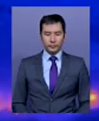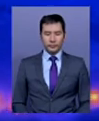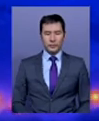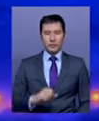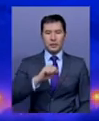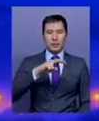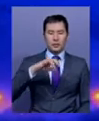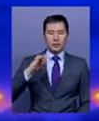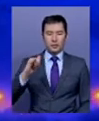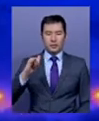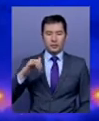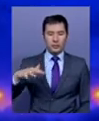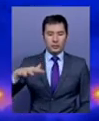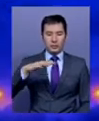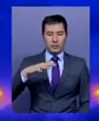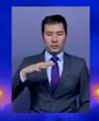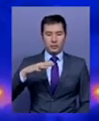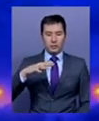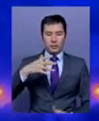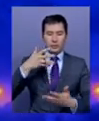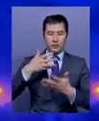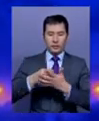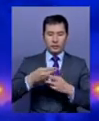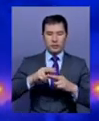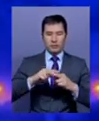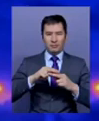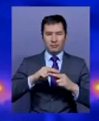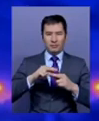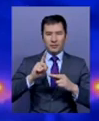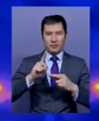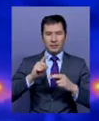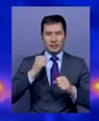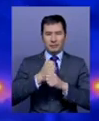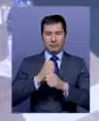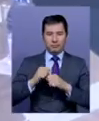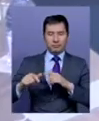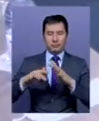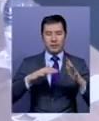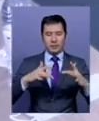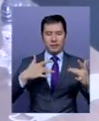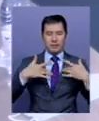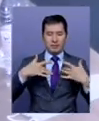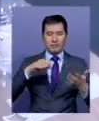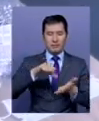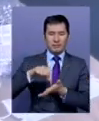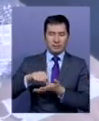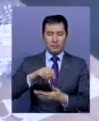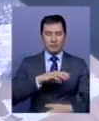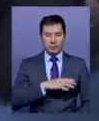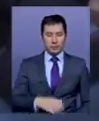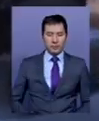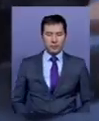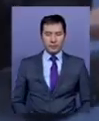Алатау аналары қоғамдық қоры өз жұмысын саралап концерт өткізді. Мерекелік іс-шараға аудан әкімі, білім бөлімі мен